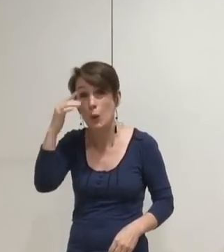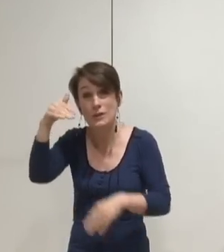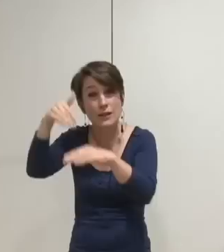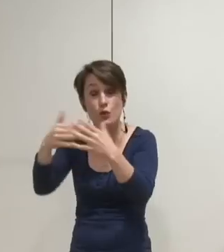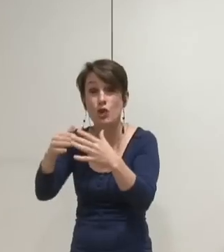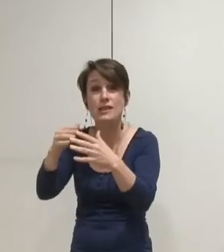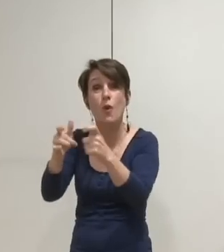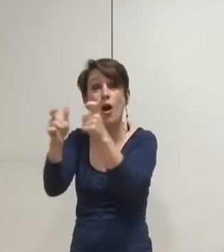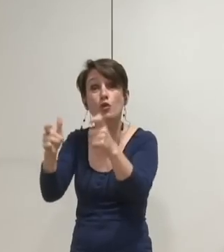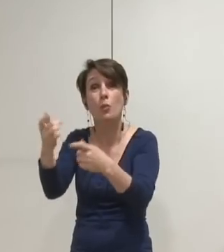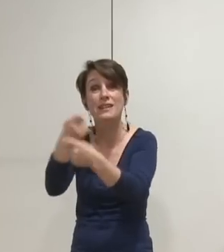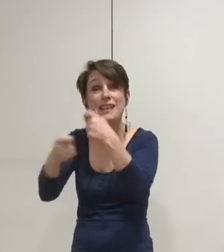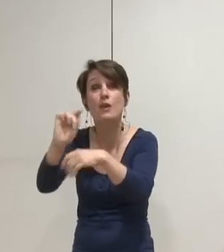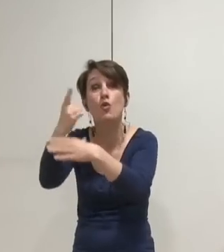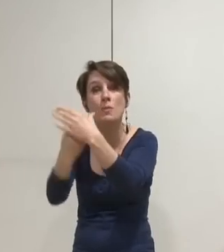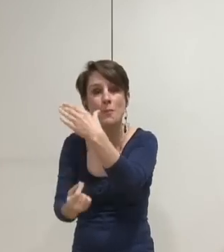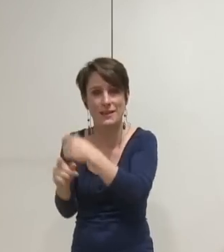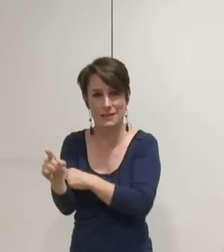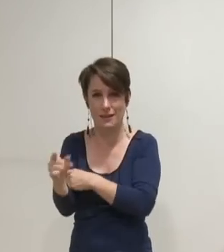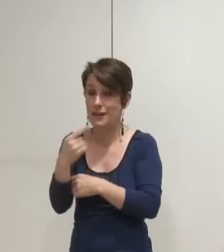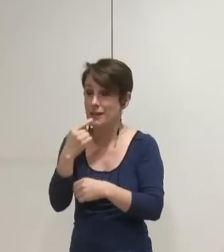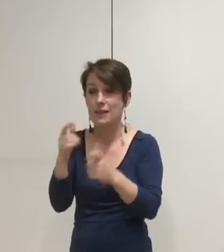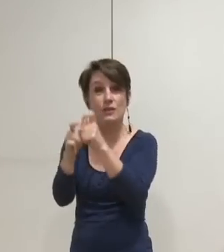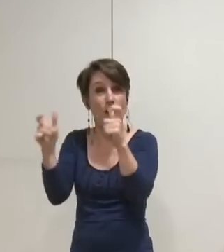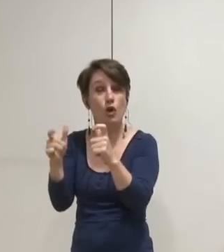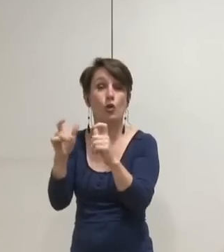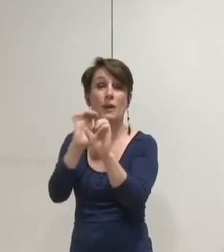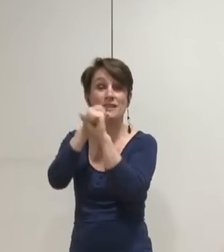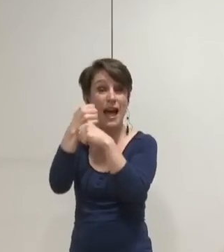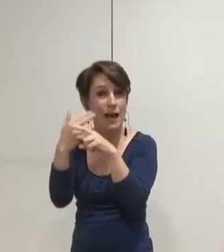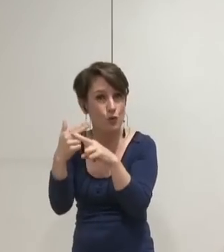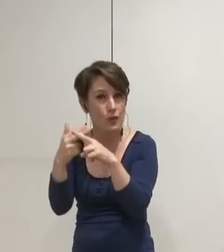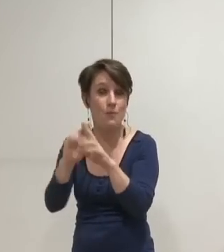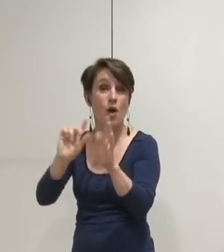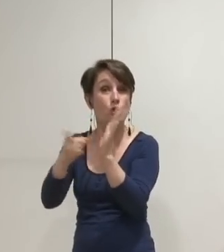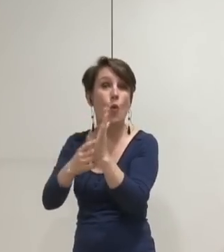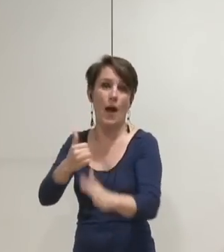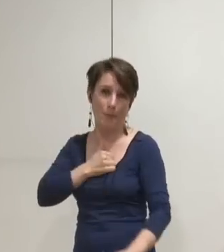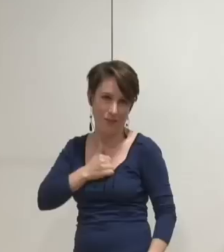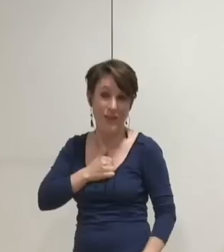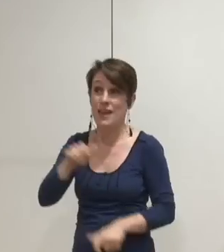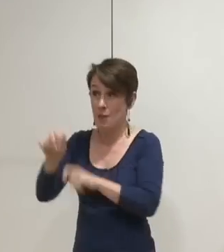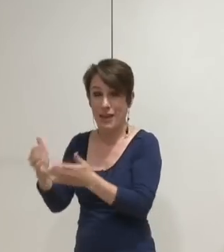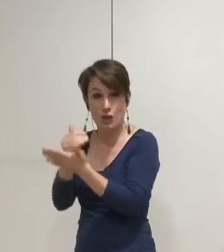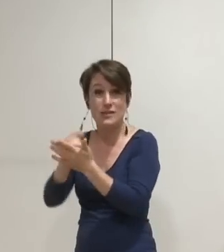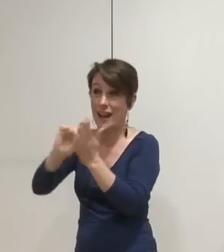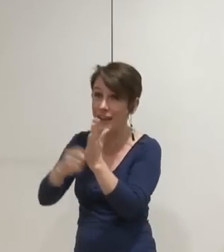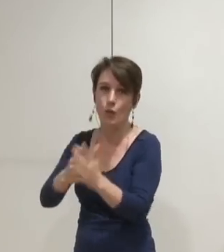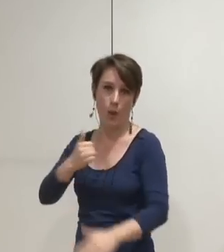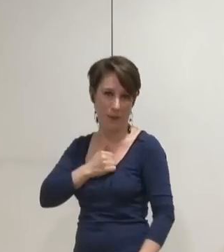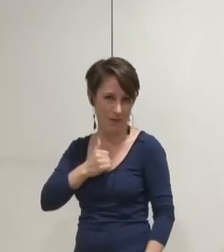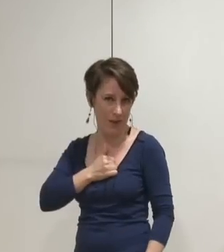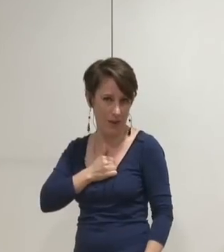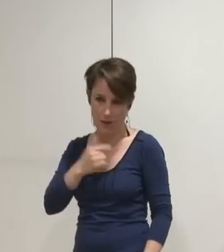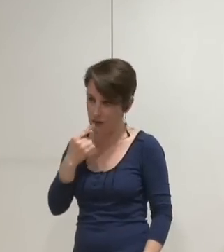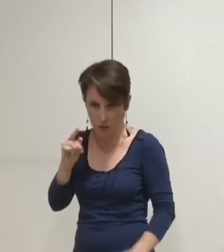mixte c'est donc une société anonyme de droits privés dont les salariés sont de statut privé difficile dans ces conditions de privatiser une structure